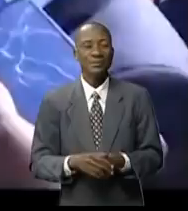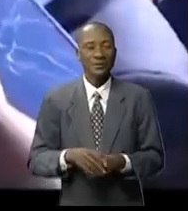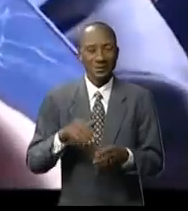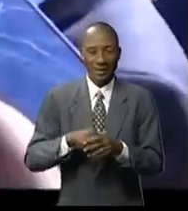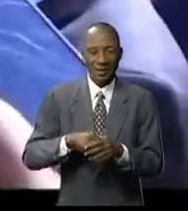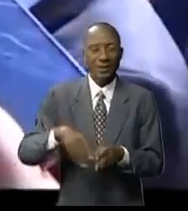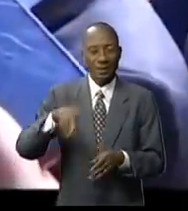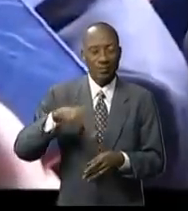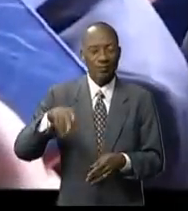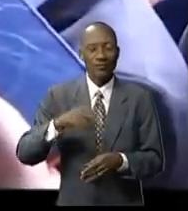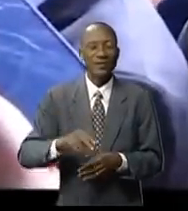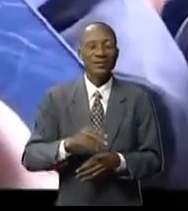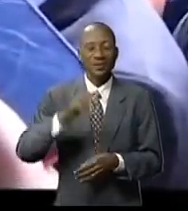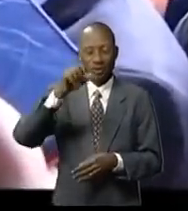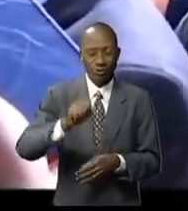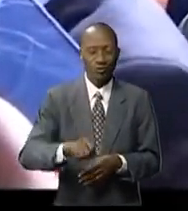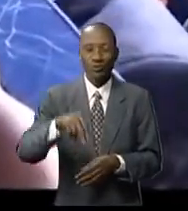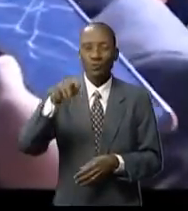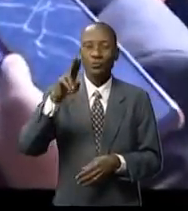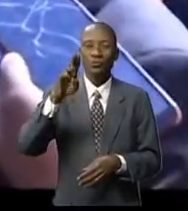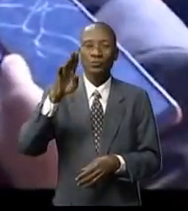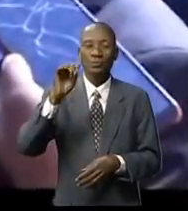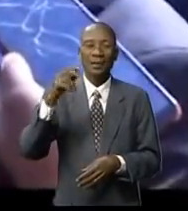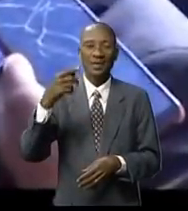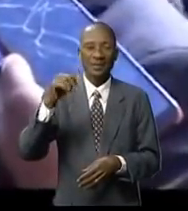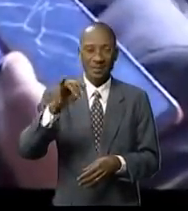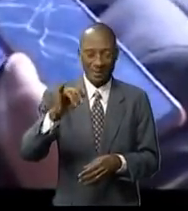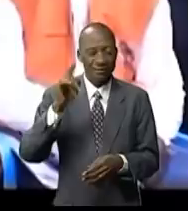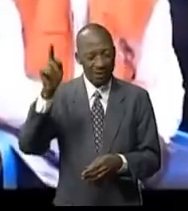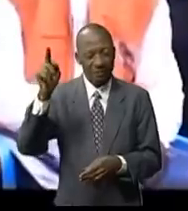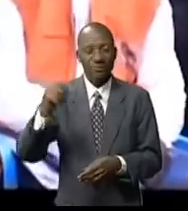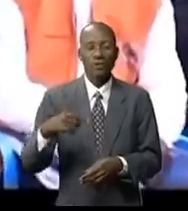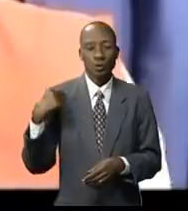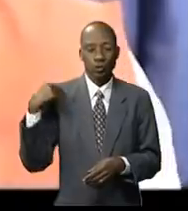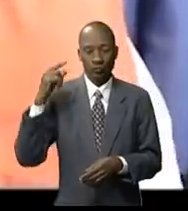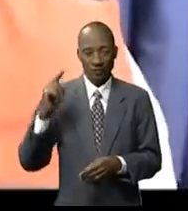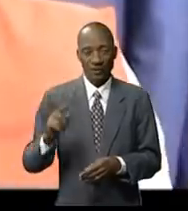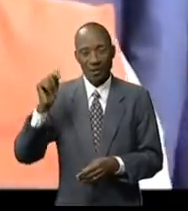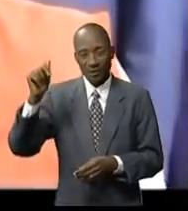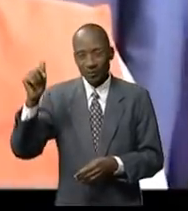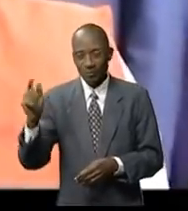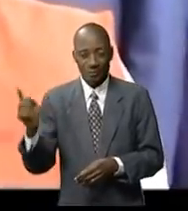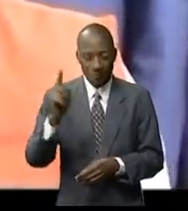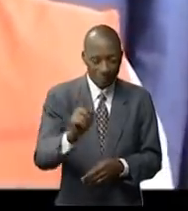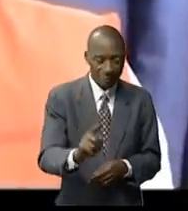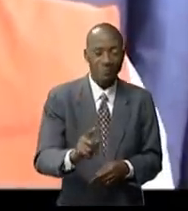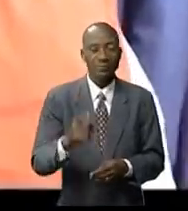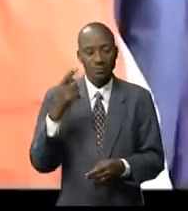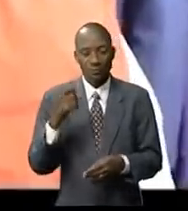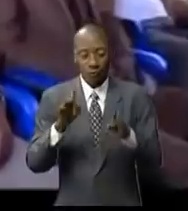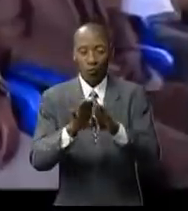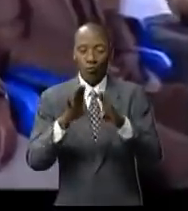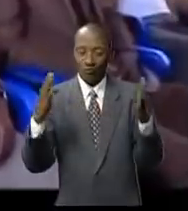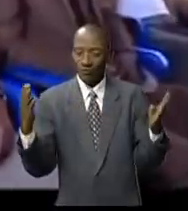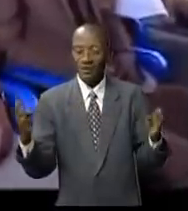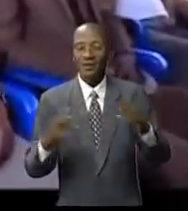ponts viennent d'être inaugurés par le gouverneur de la province du Sud-Ubangi, Jean-Claude Mabezek-Boybens, l'ingénieur Didinzuzi Kitukila, qui a aisément